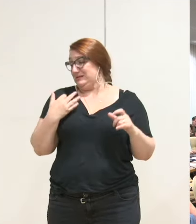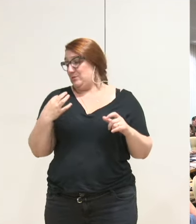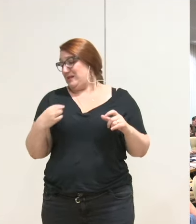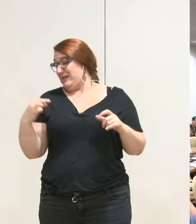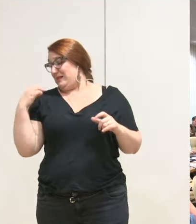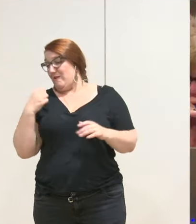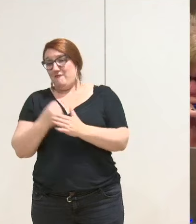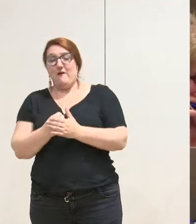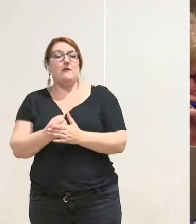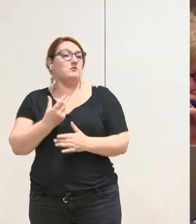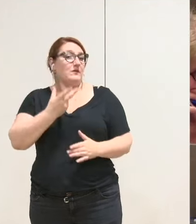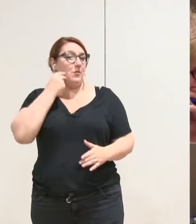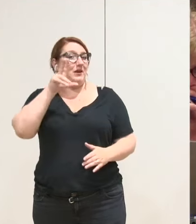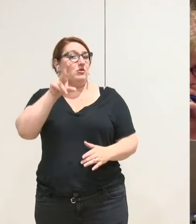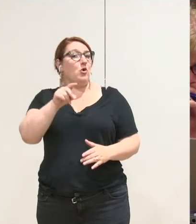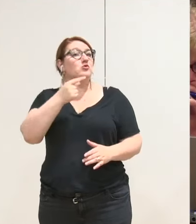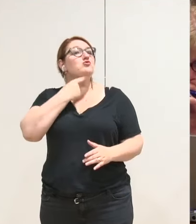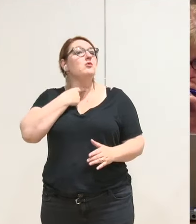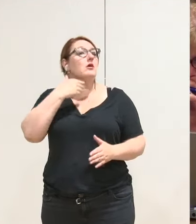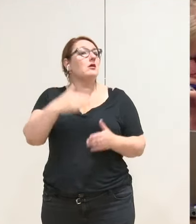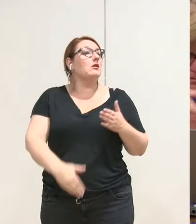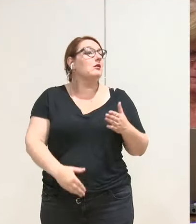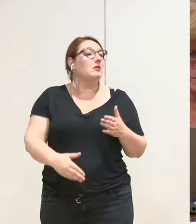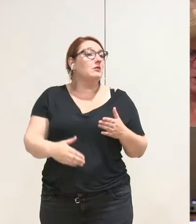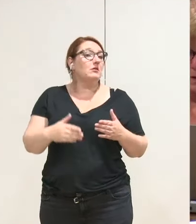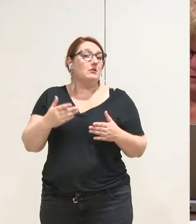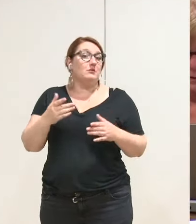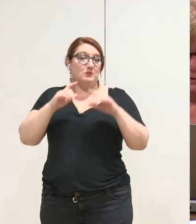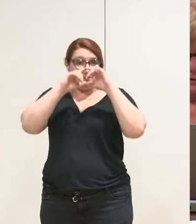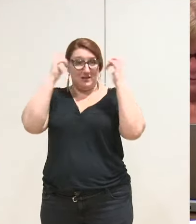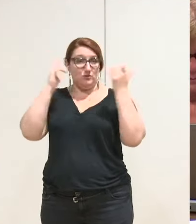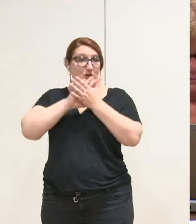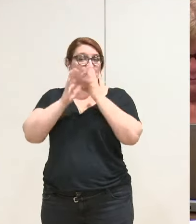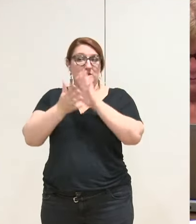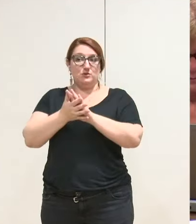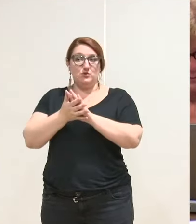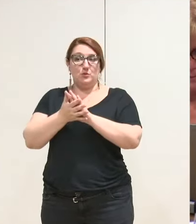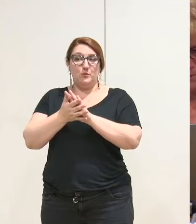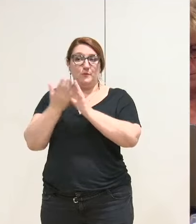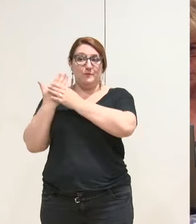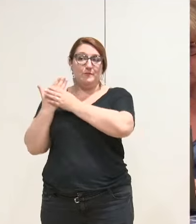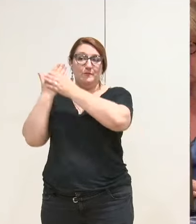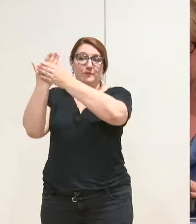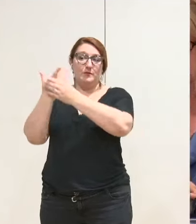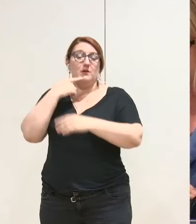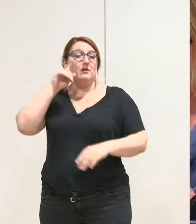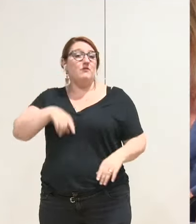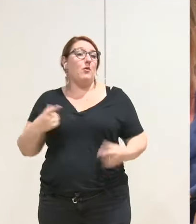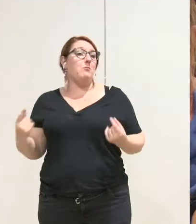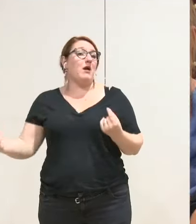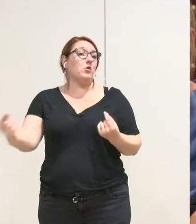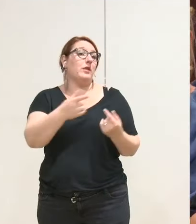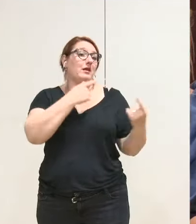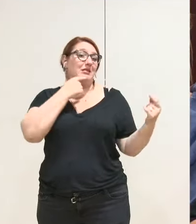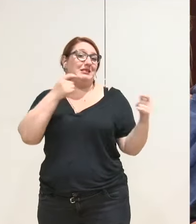compris que pour le 30 juin le fait d'être pour le 30 juin ayant déposé les statuts de l'association méritait une discussion avec les partenaires et donc les